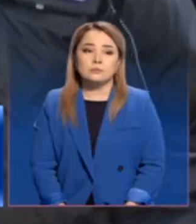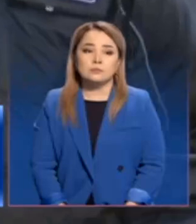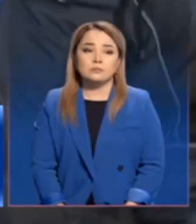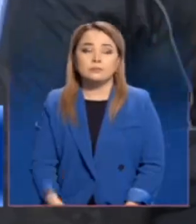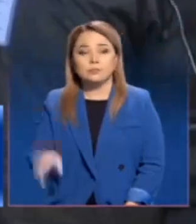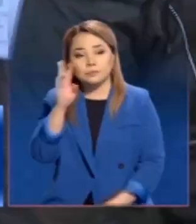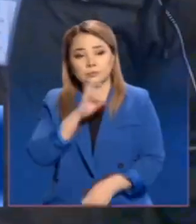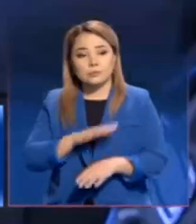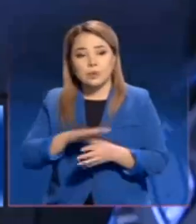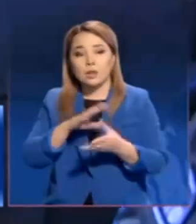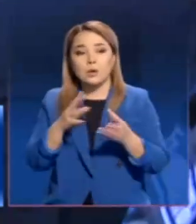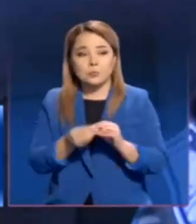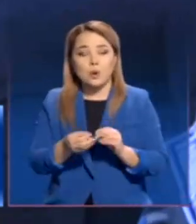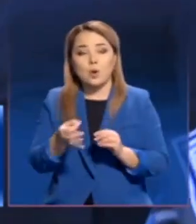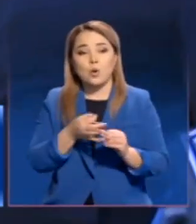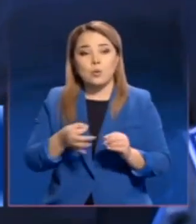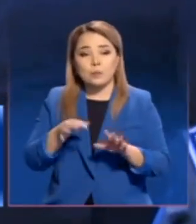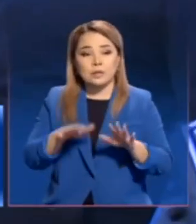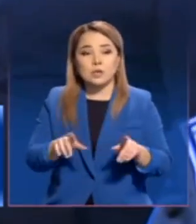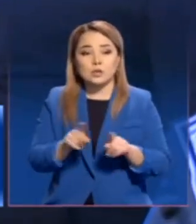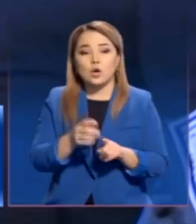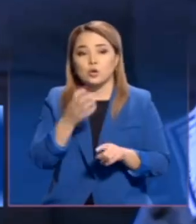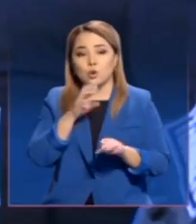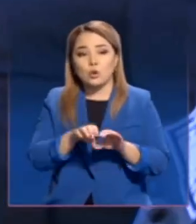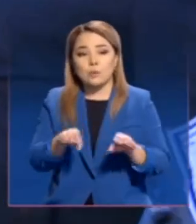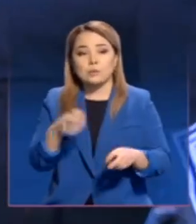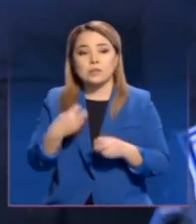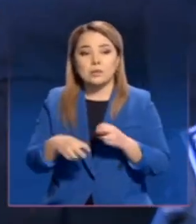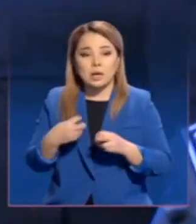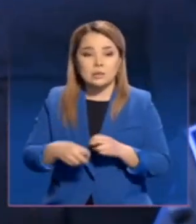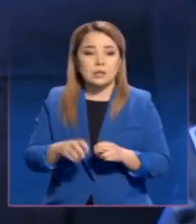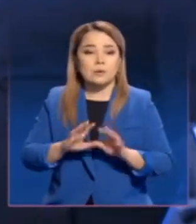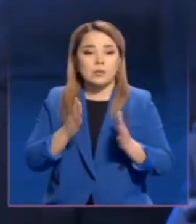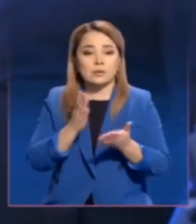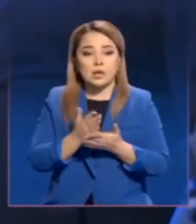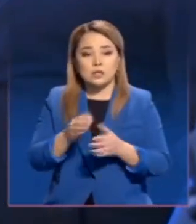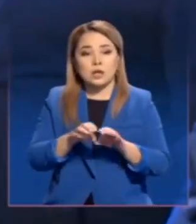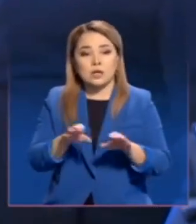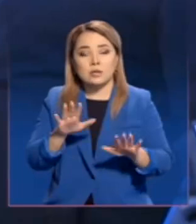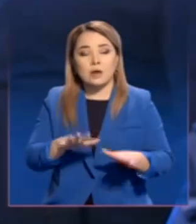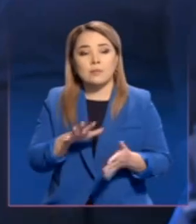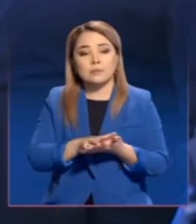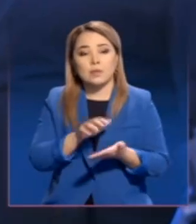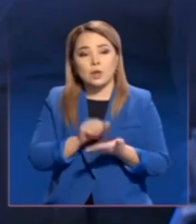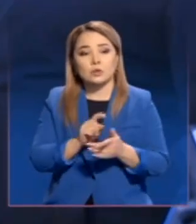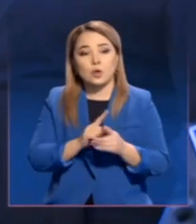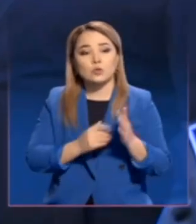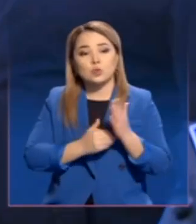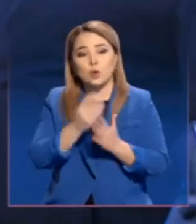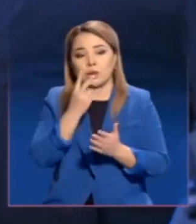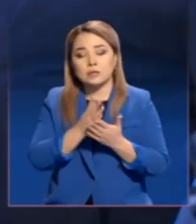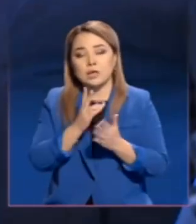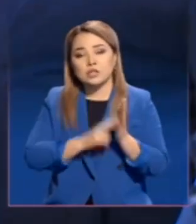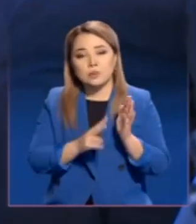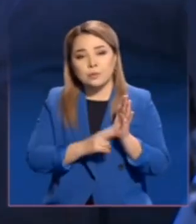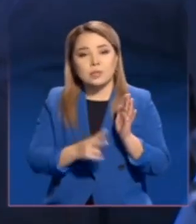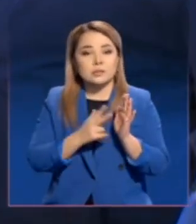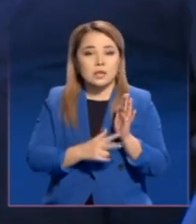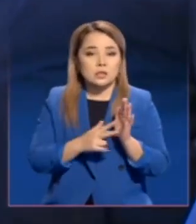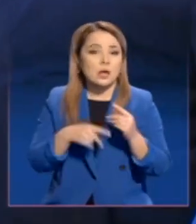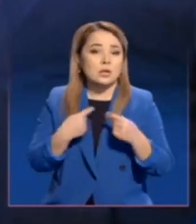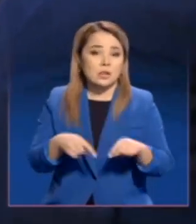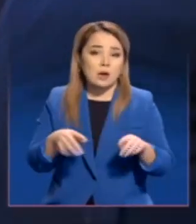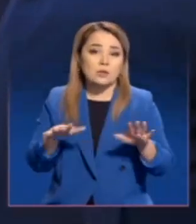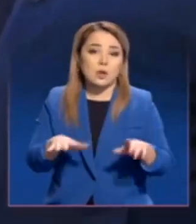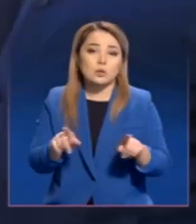Жалпы еліміз бойынша да, осы облыста да жылу құбырлары апатты жағдайда тұр. Желілердің тозу деңгейі өте жоғары. 70-80 кейбір